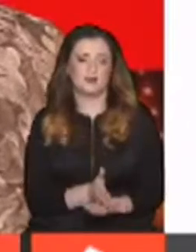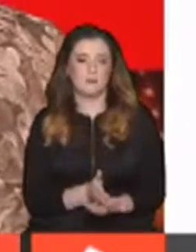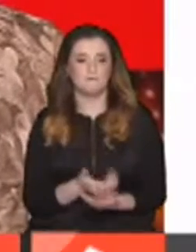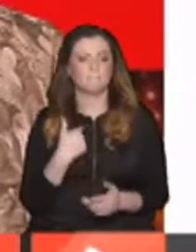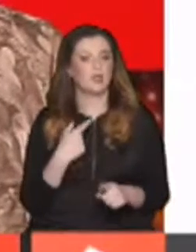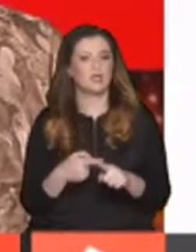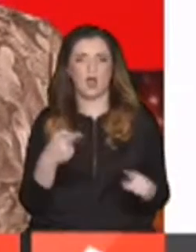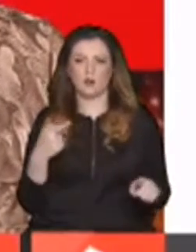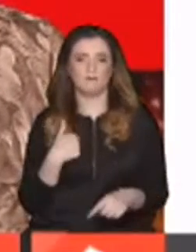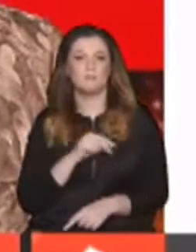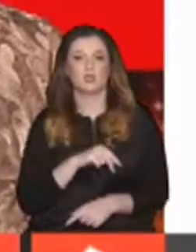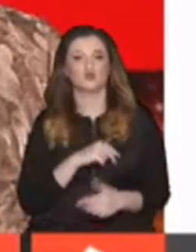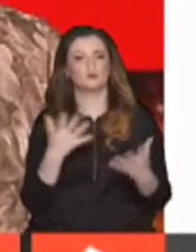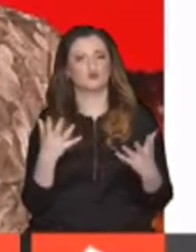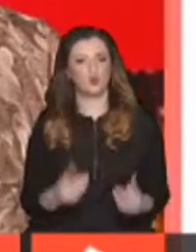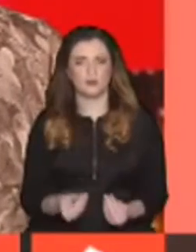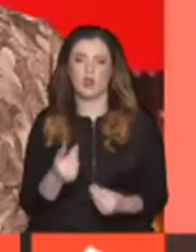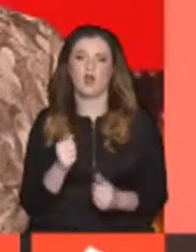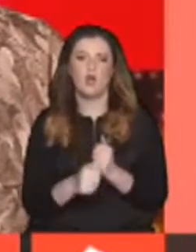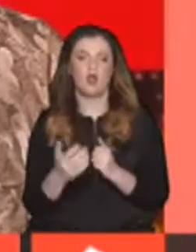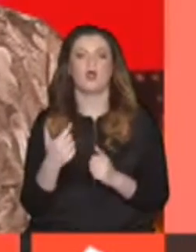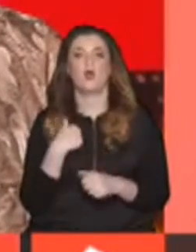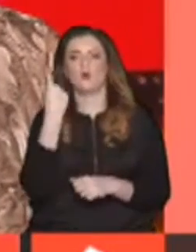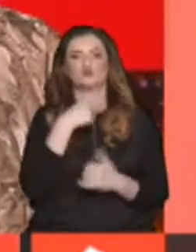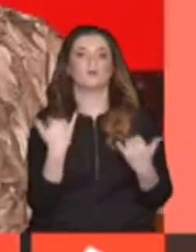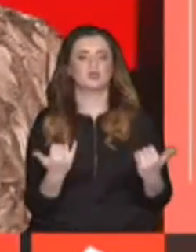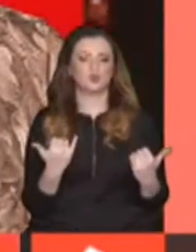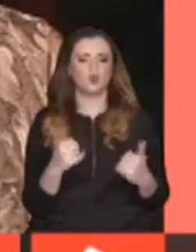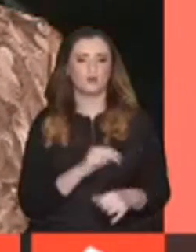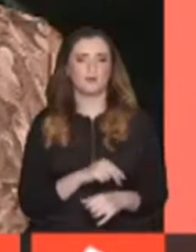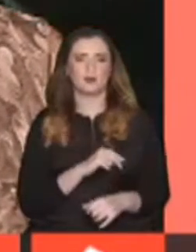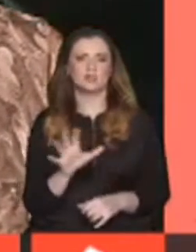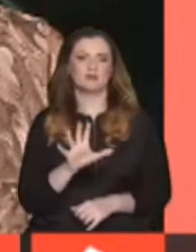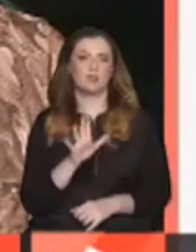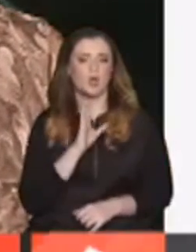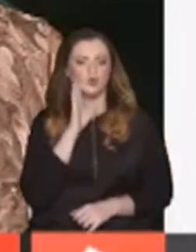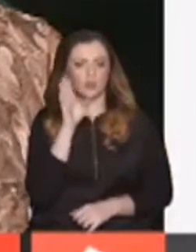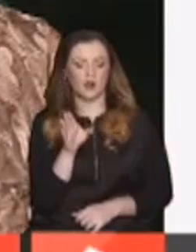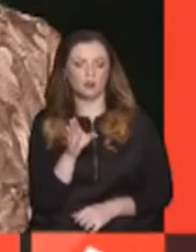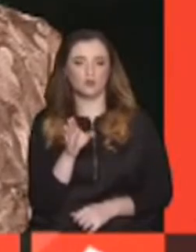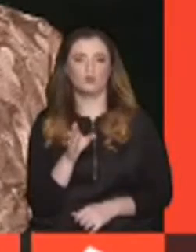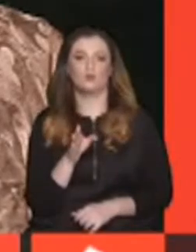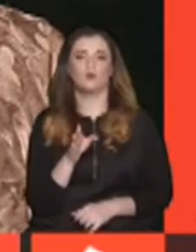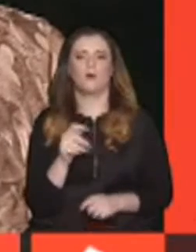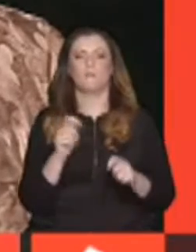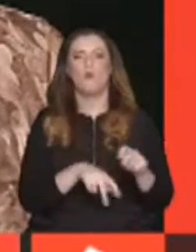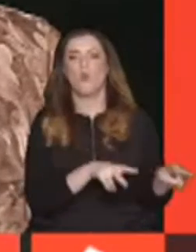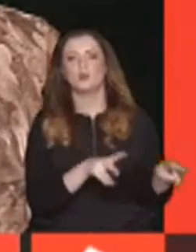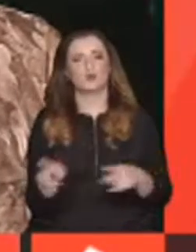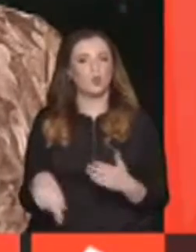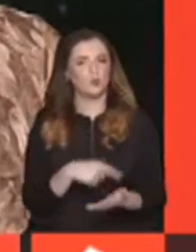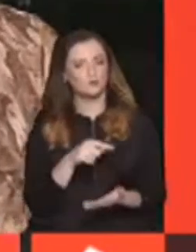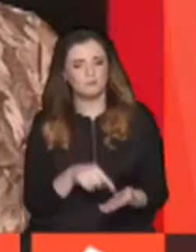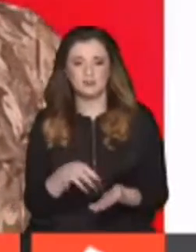Ми реагуємо, ми працюємо щодня. Я особисто сьогодні працюю з 5 ранку, моніторю